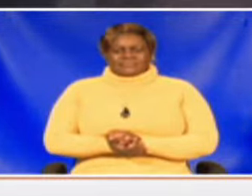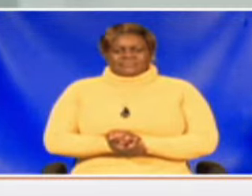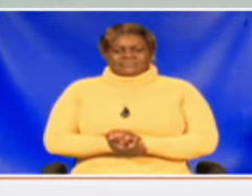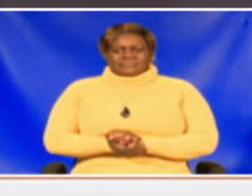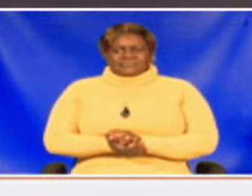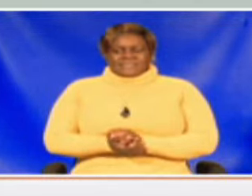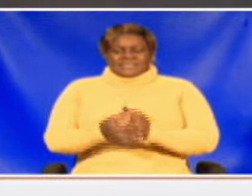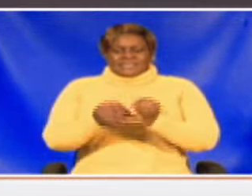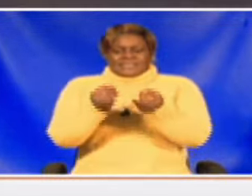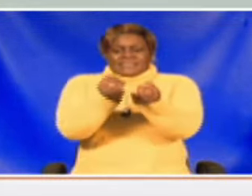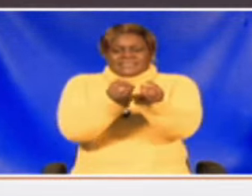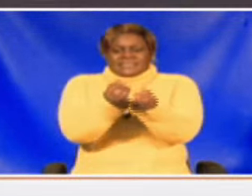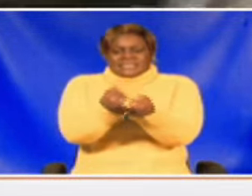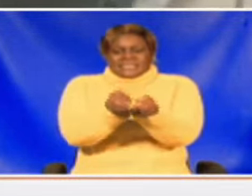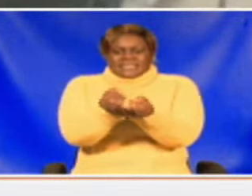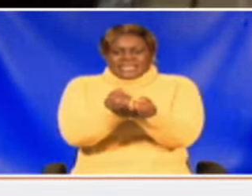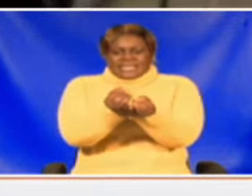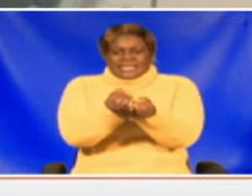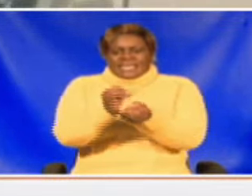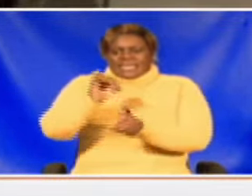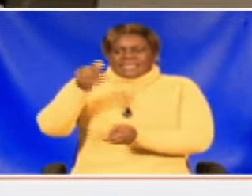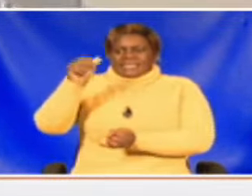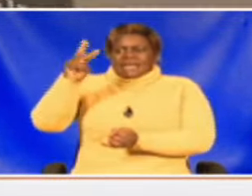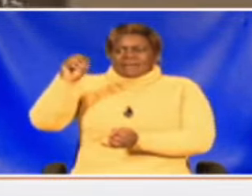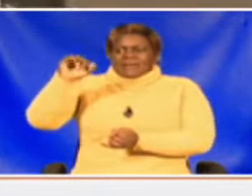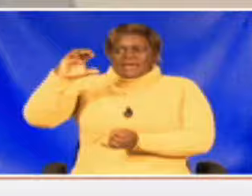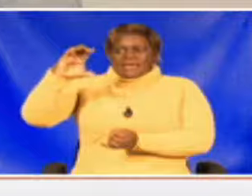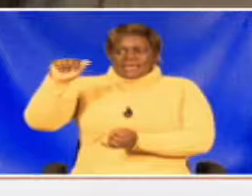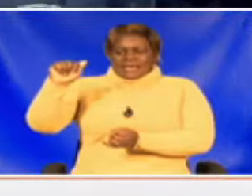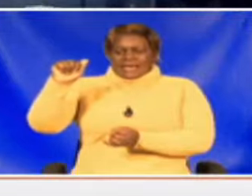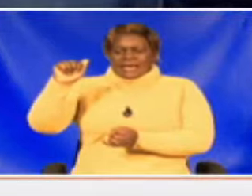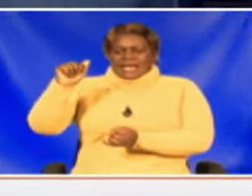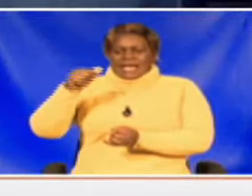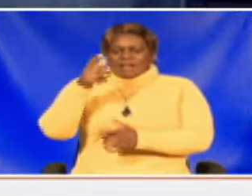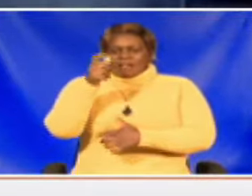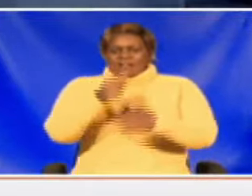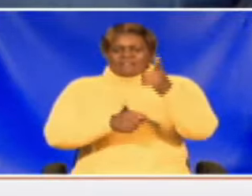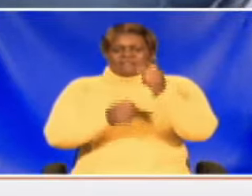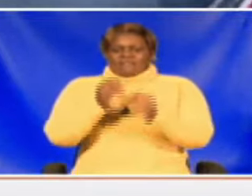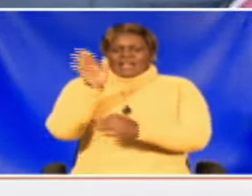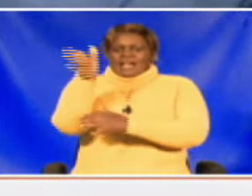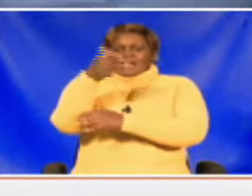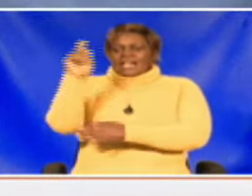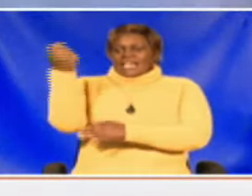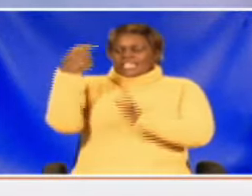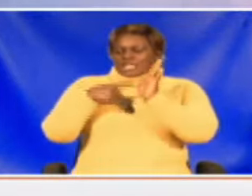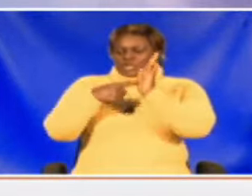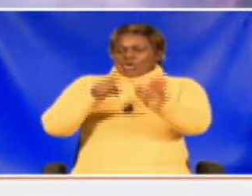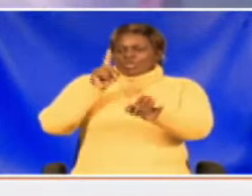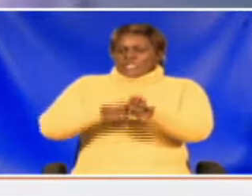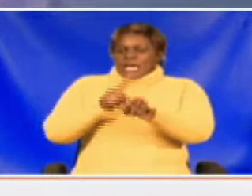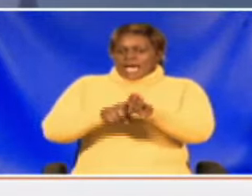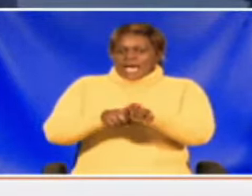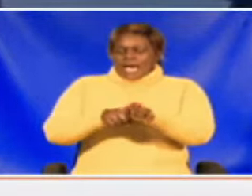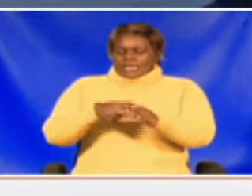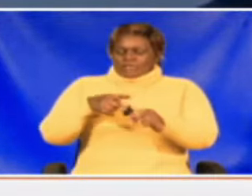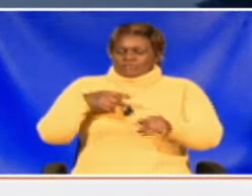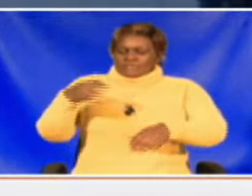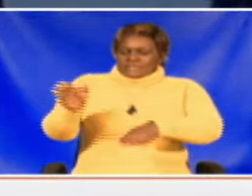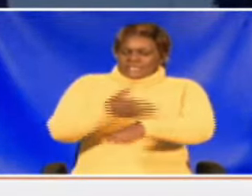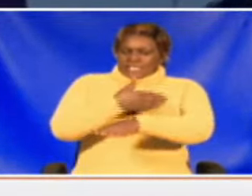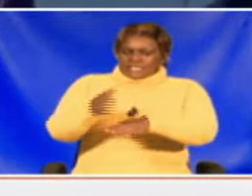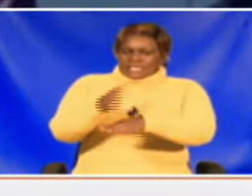Siku ya Jumamosi, msanii wa Jamaika Conscience alionekana akipeperusha bendera ya Kenya wakati wa hafla ya burudani